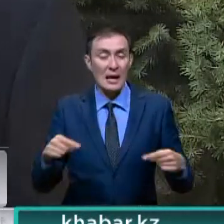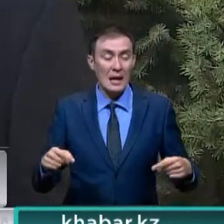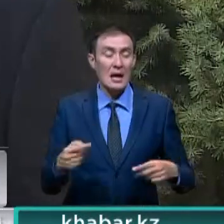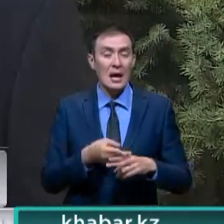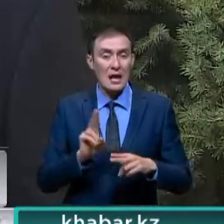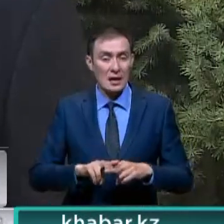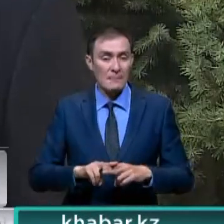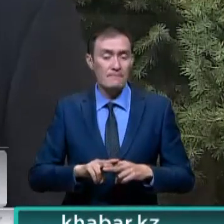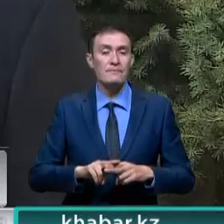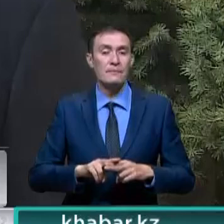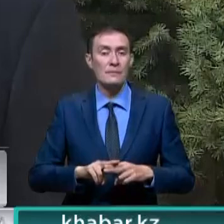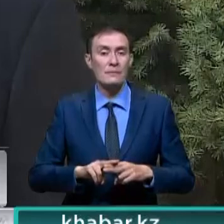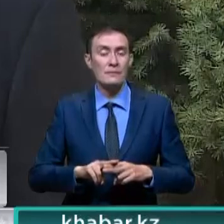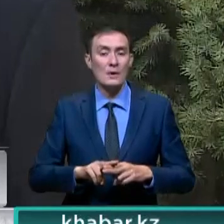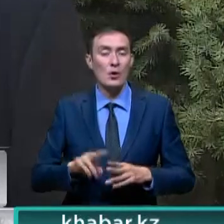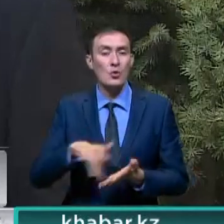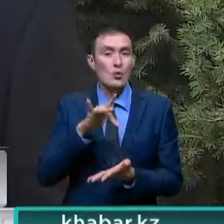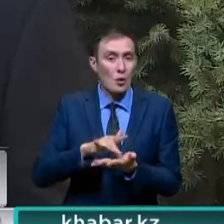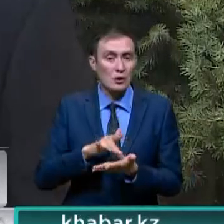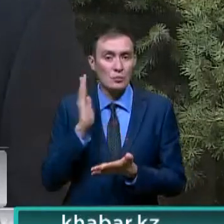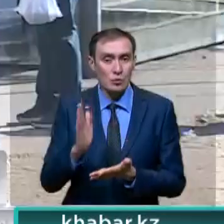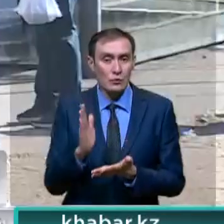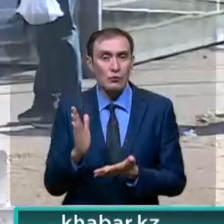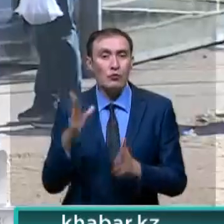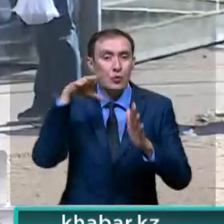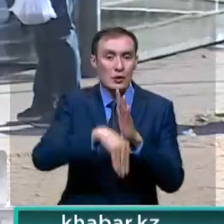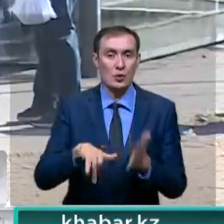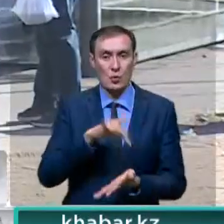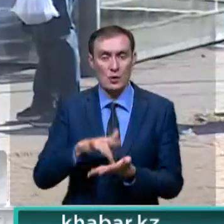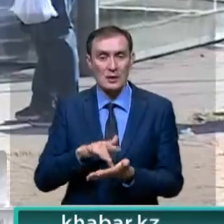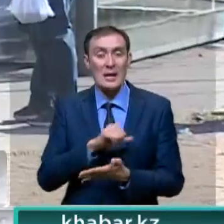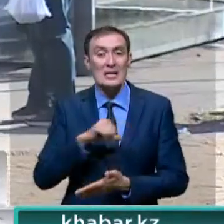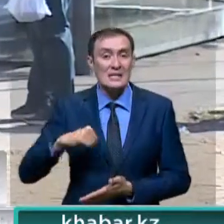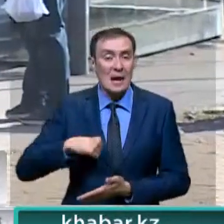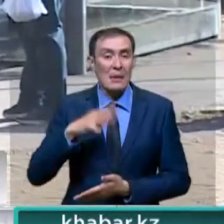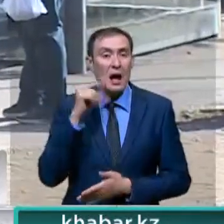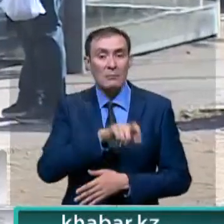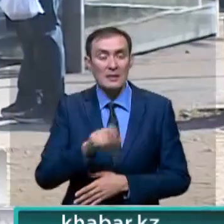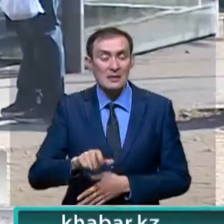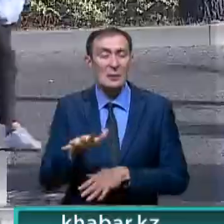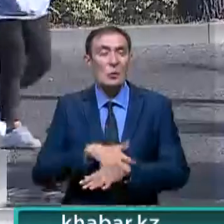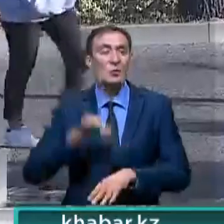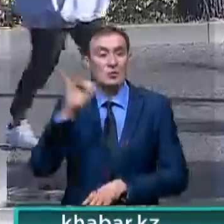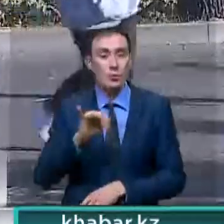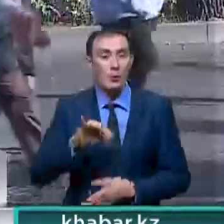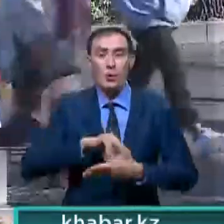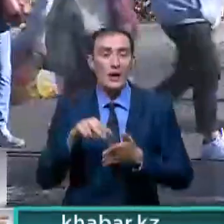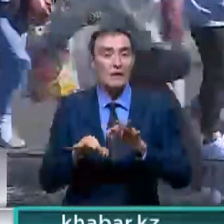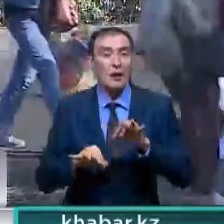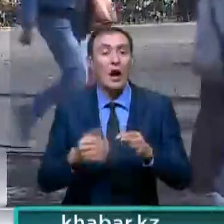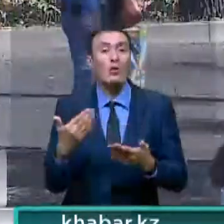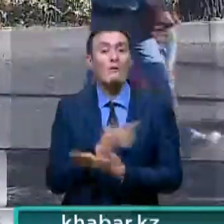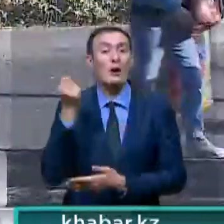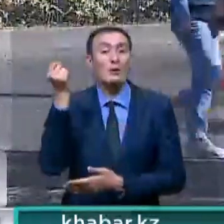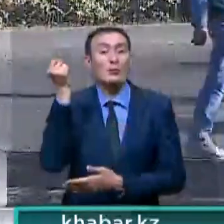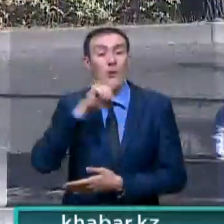есть, скажем так, город в городе. Сами алматинцы, несмотря на многолетнюю историю проекта, о новых городах узнали